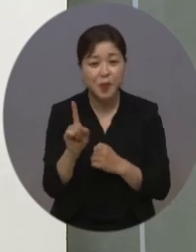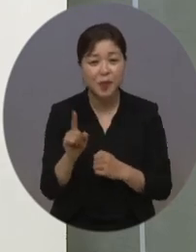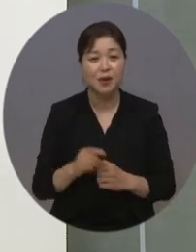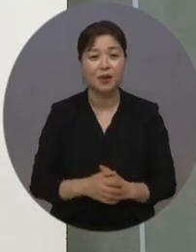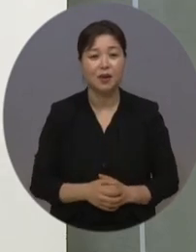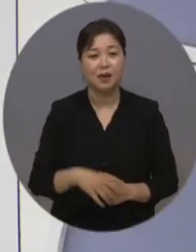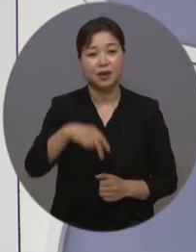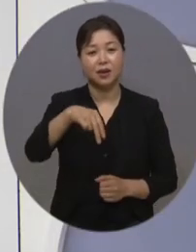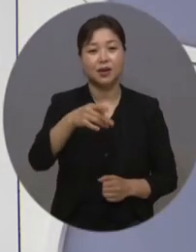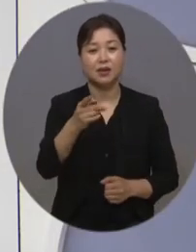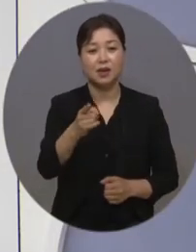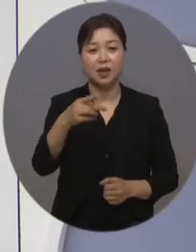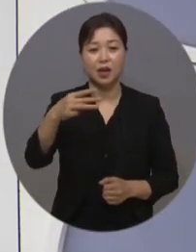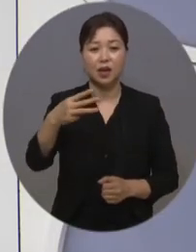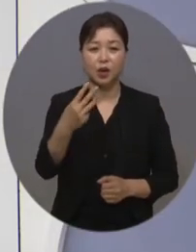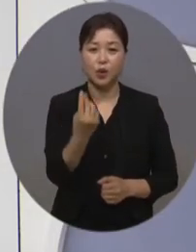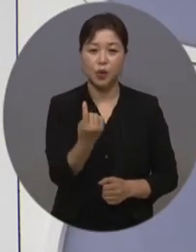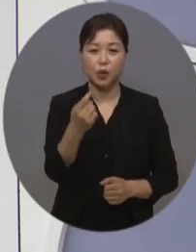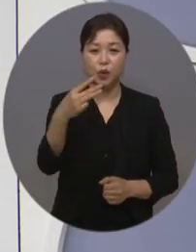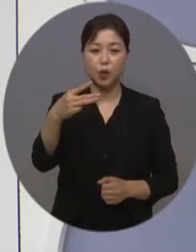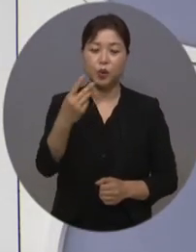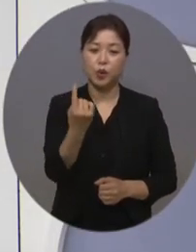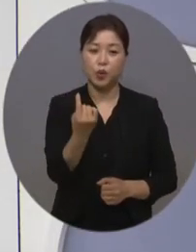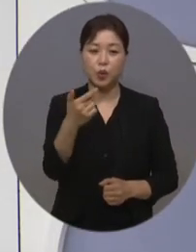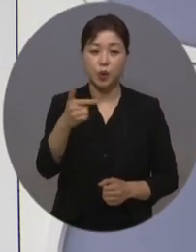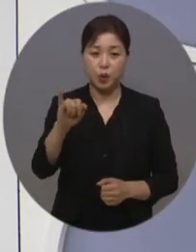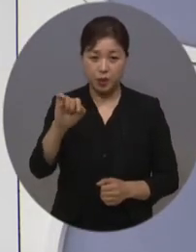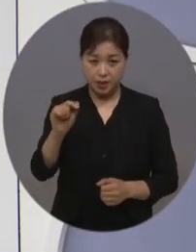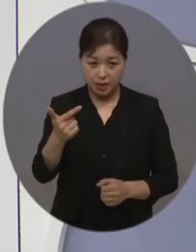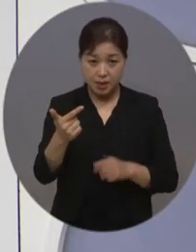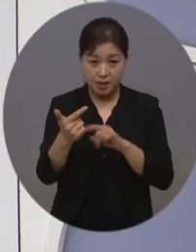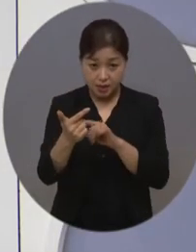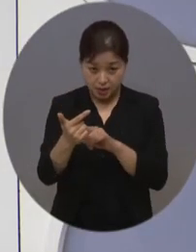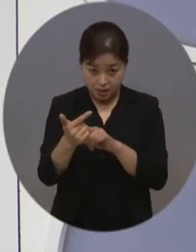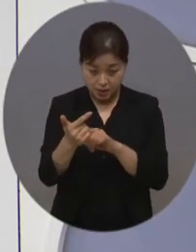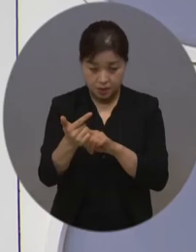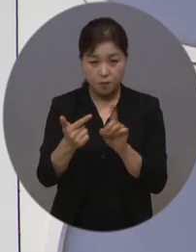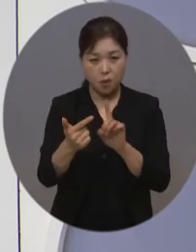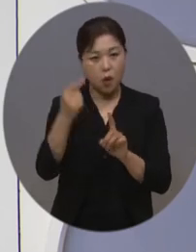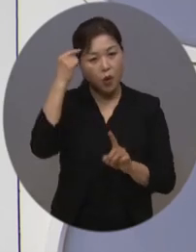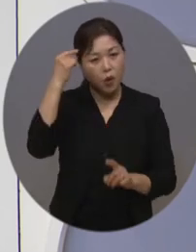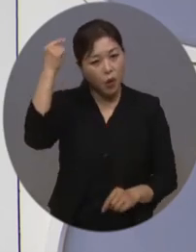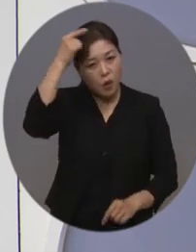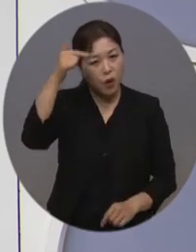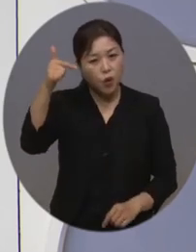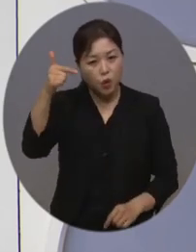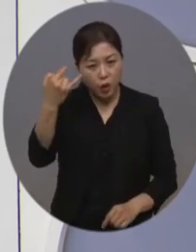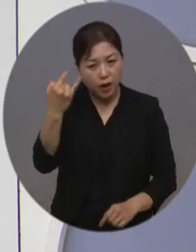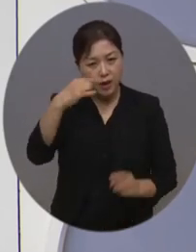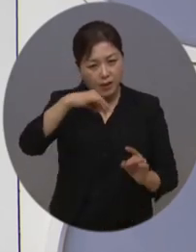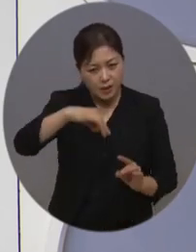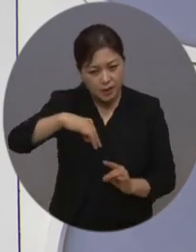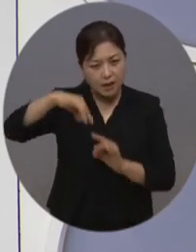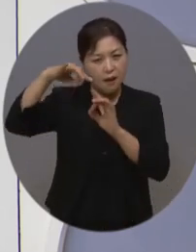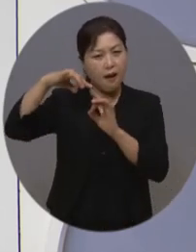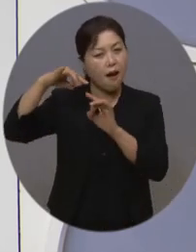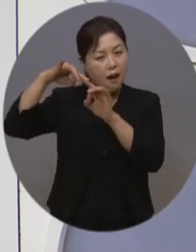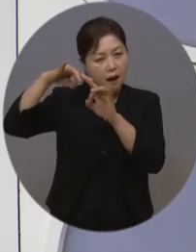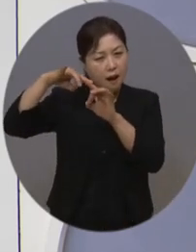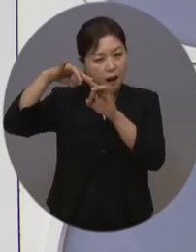세로토닌은 우리 뇌 속에는 이 신경 전달 물질이 많이 있습니다. 한 네네. 50여 가지가 있는데 네. 그